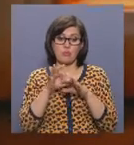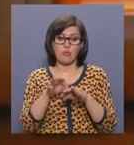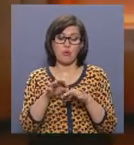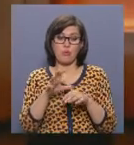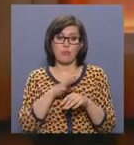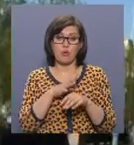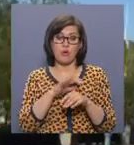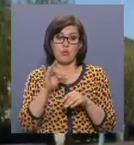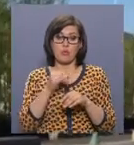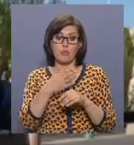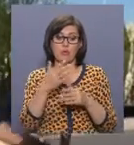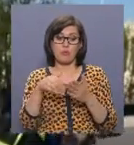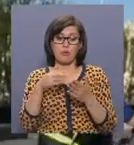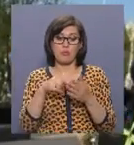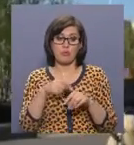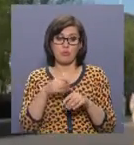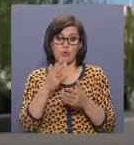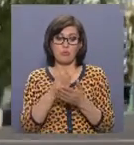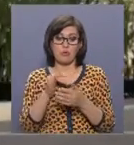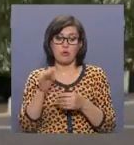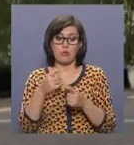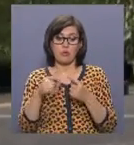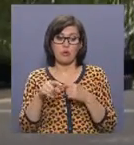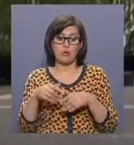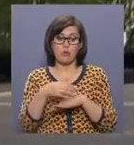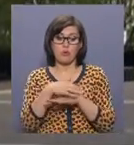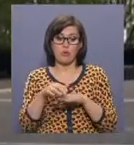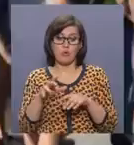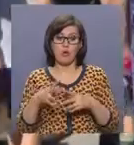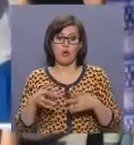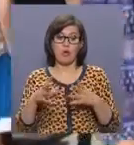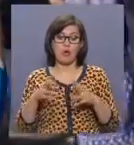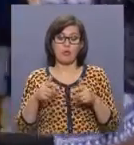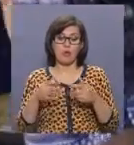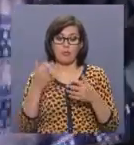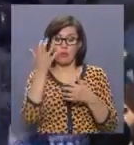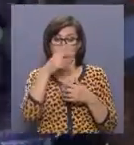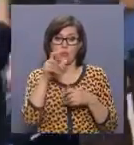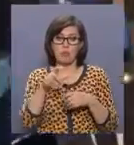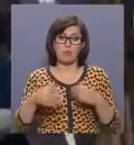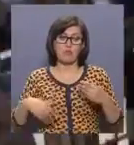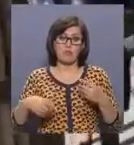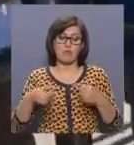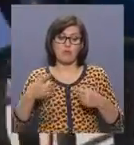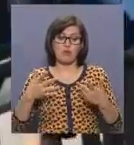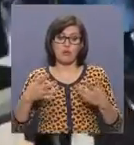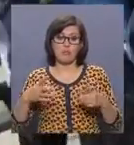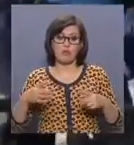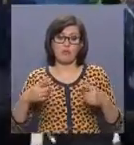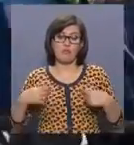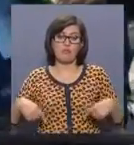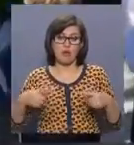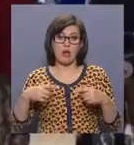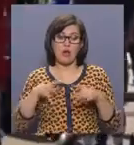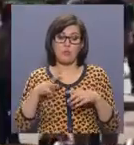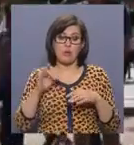болсаң, оны мүлде сезбейсің. Одан бөлек көшеде арбамен зағип жандарды көп кездестірдім.